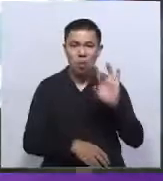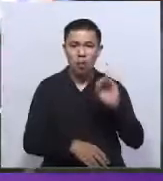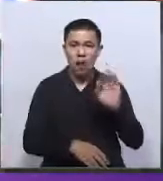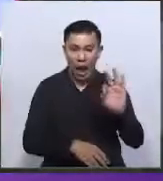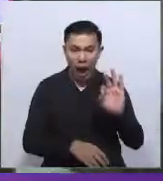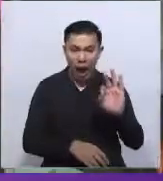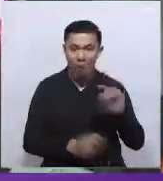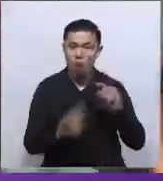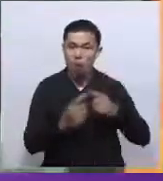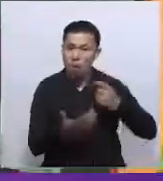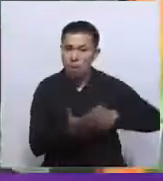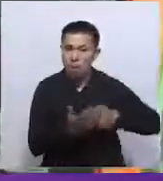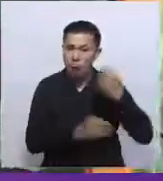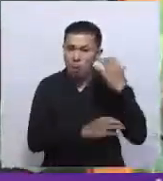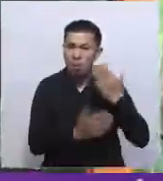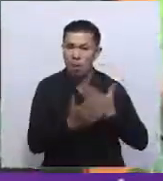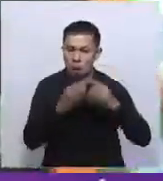ธีทางอิเล็กทรอนิกส์วงเงิน